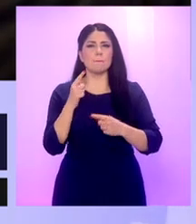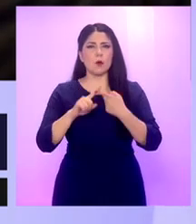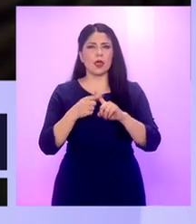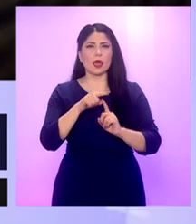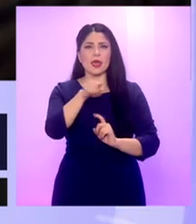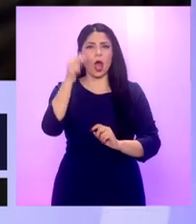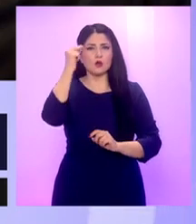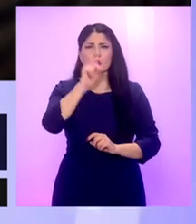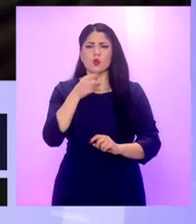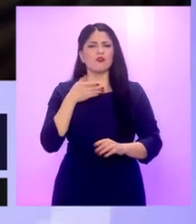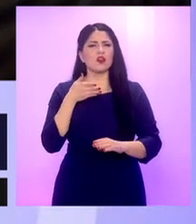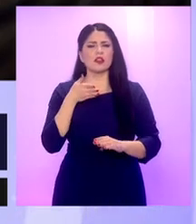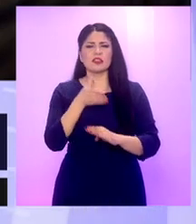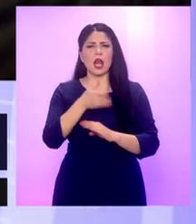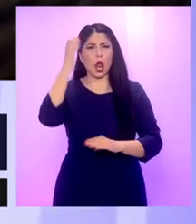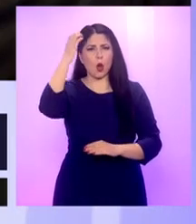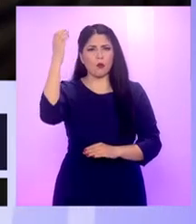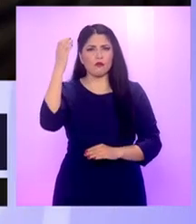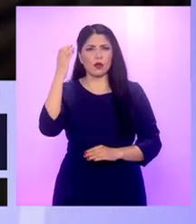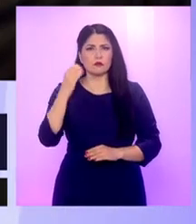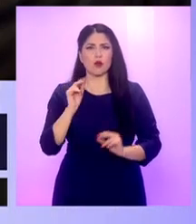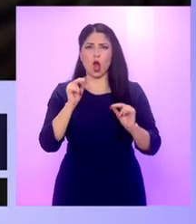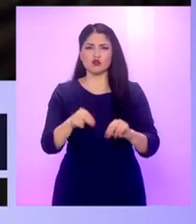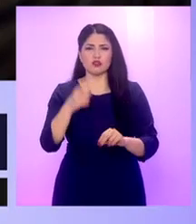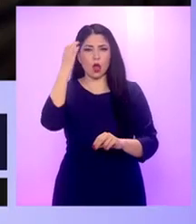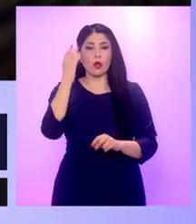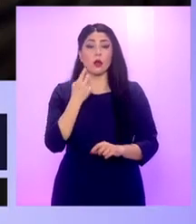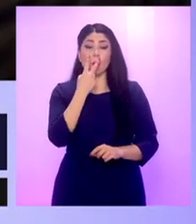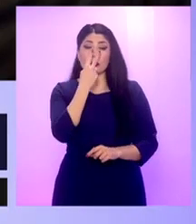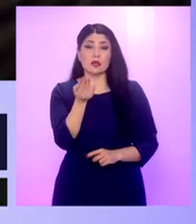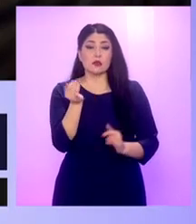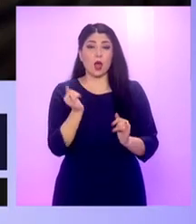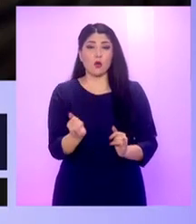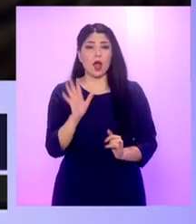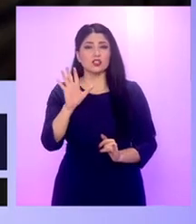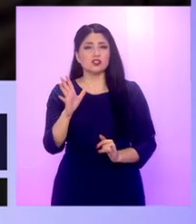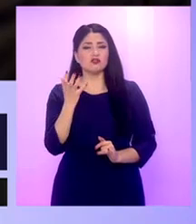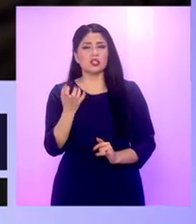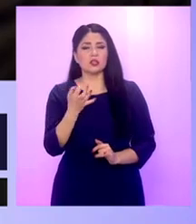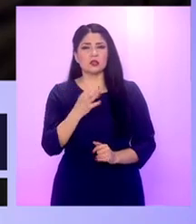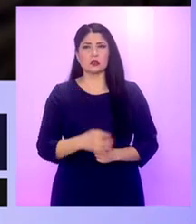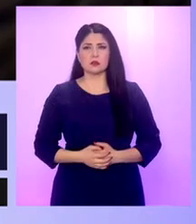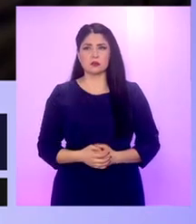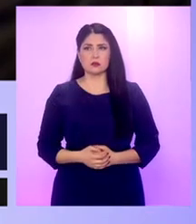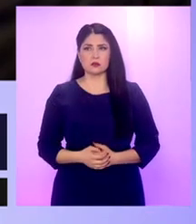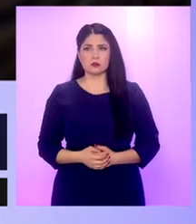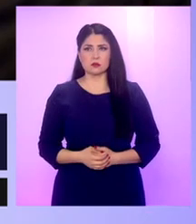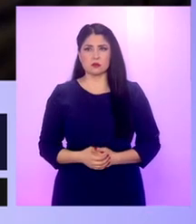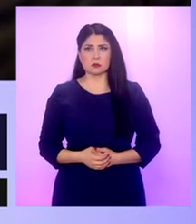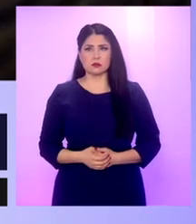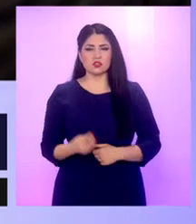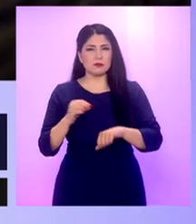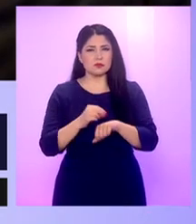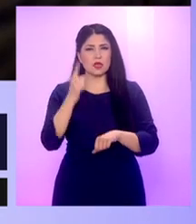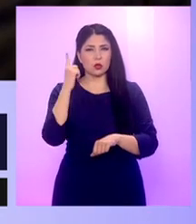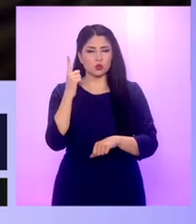anunțau că ei nu vor intra în niciun caz la guvernare. E bine, iată că acel sentiment rău pe care mi l-a